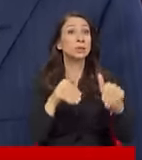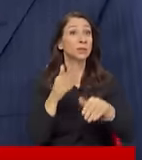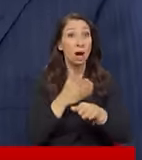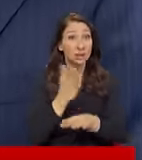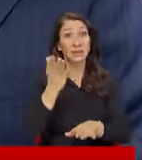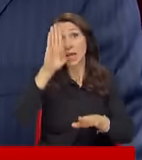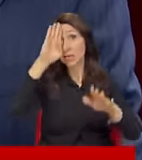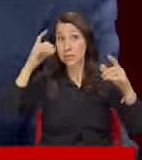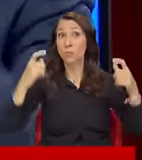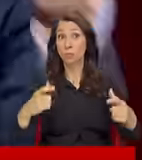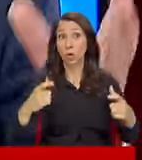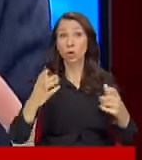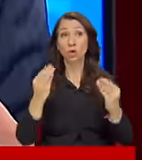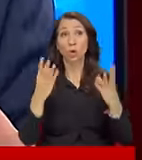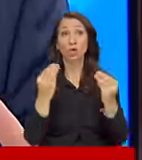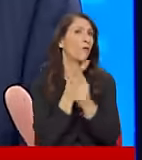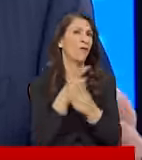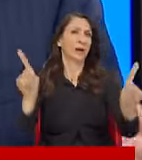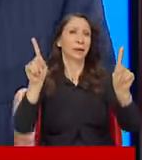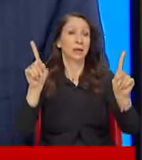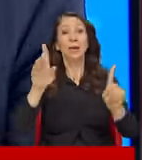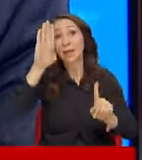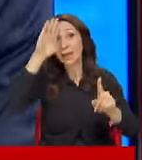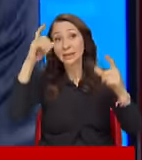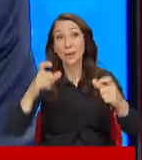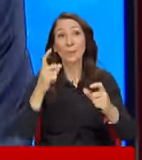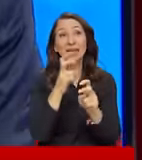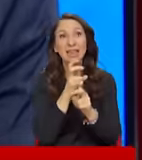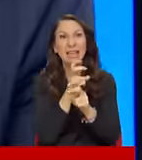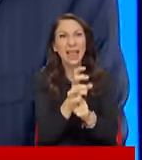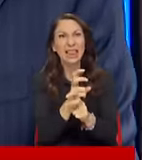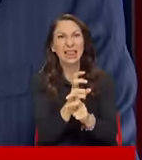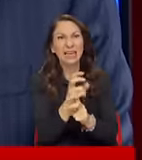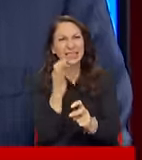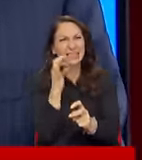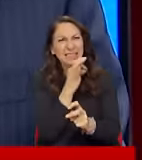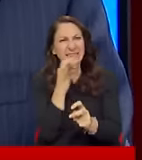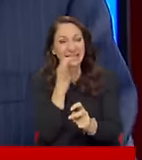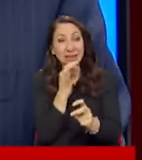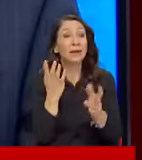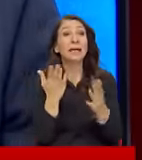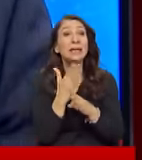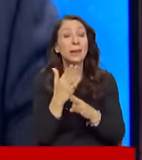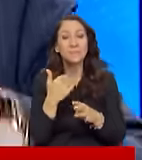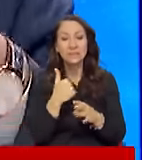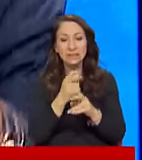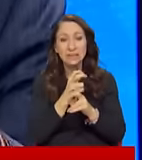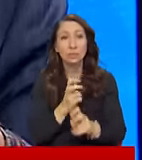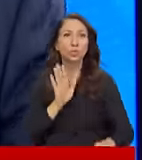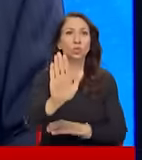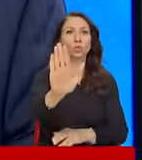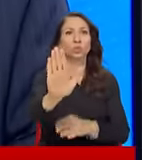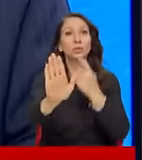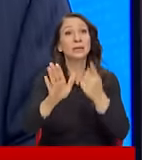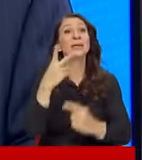aslında İstanbul'da çok çok farklı. İstanbul bir tehdidin eşiğinde. Yani biz aslında tehdide dur